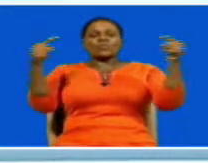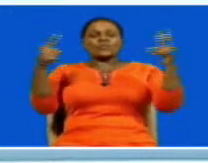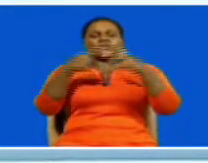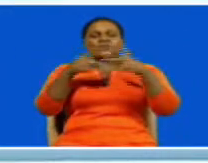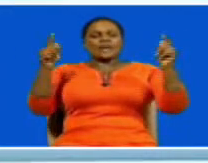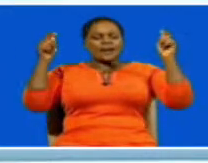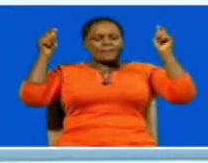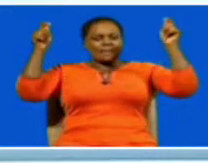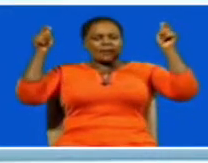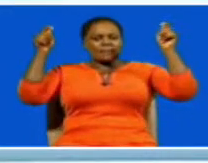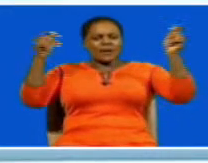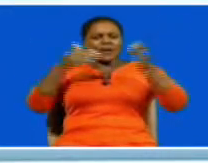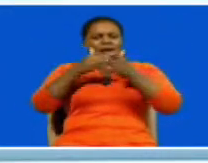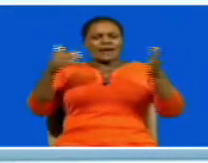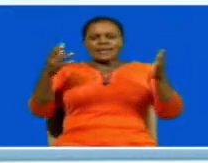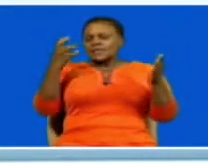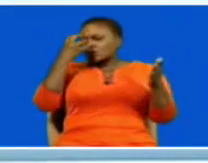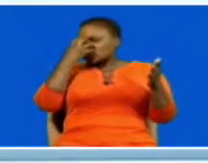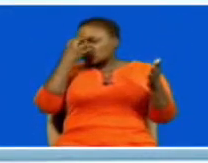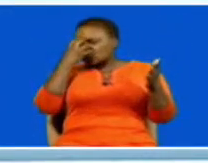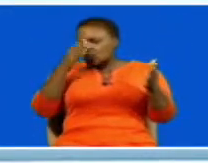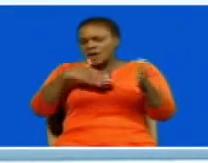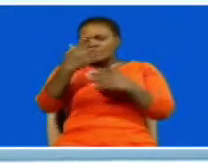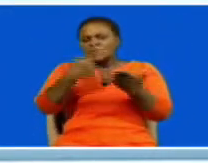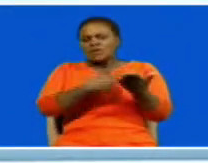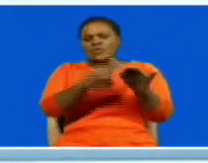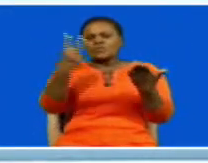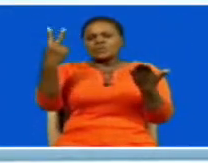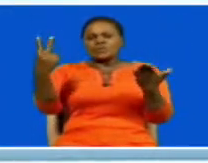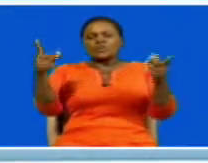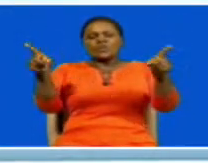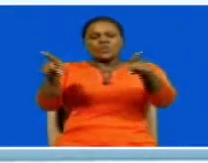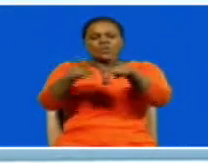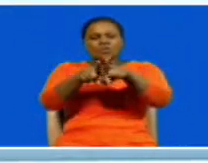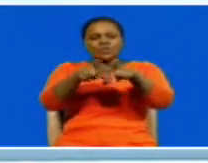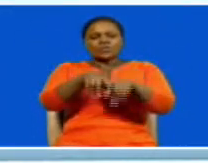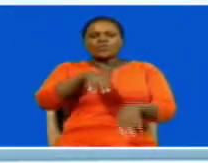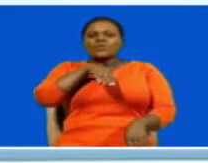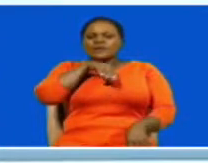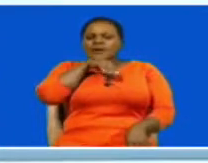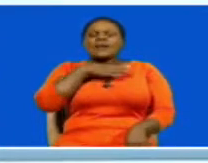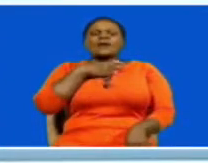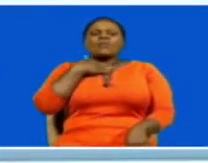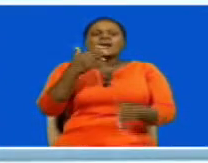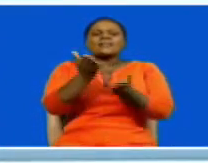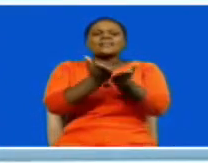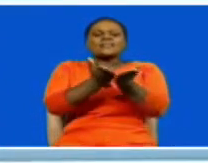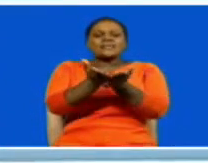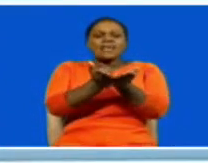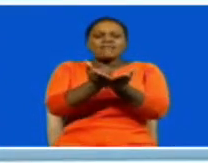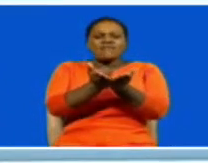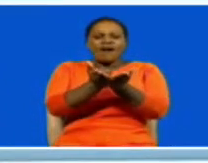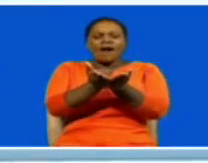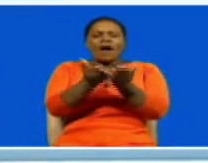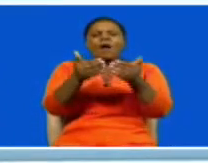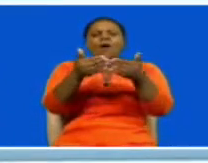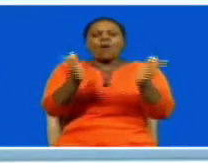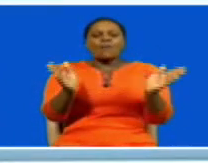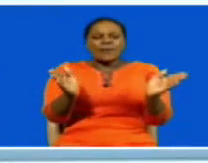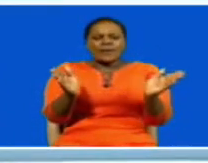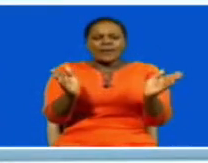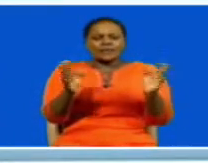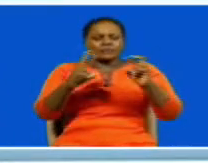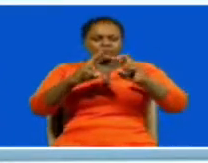ungeanza maandamano dhidi ya Rais Ruto baada ya wiki mbili. Isitoshe, Raila anataka seva ya uchaguzi mkuu kufunguliwa